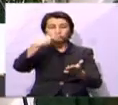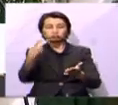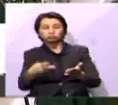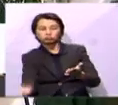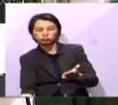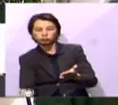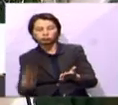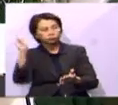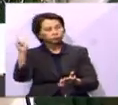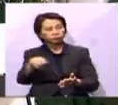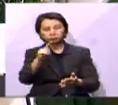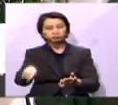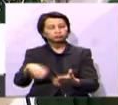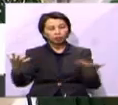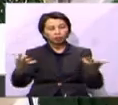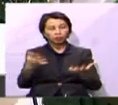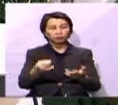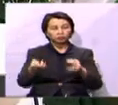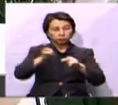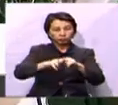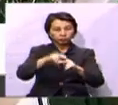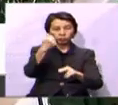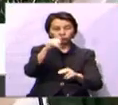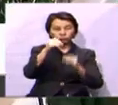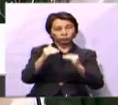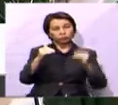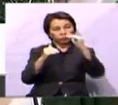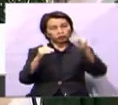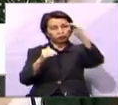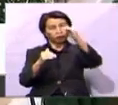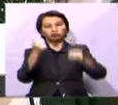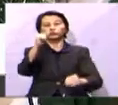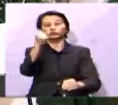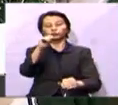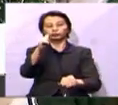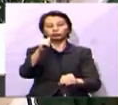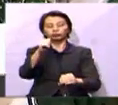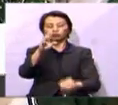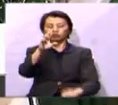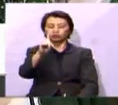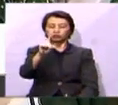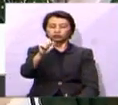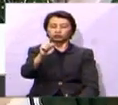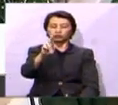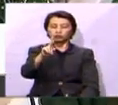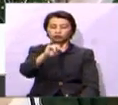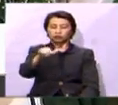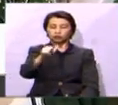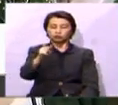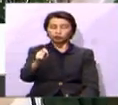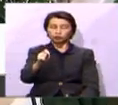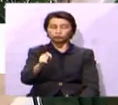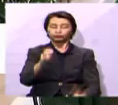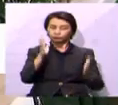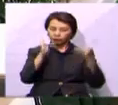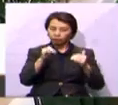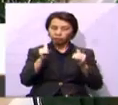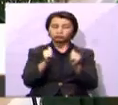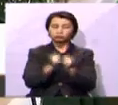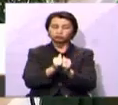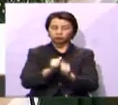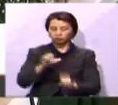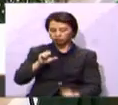dengan meningkatnya sebanyak 10 darjat. Dan kita ambil peluang pada malam ini, mudah-mudahan dengan berkumandangnya